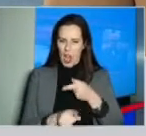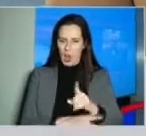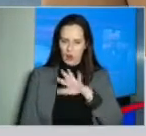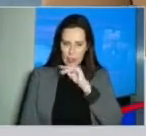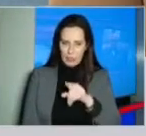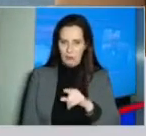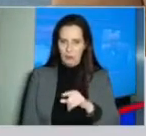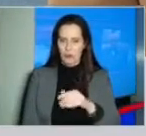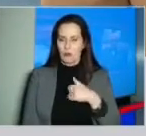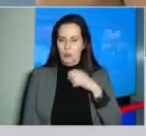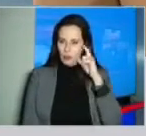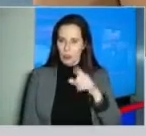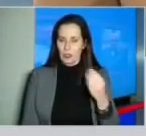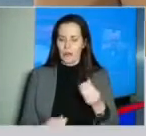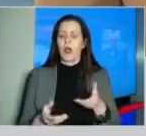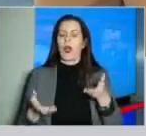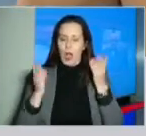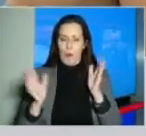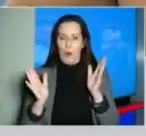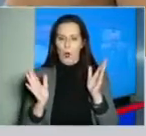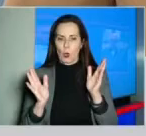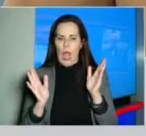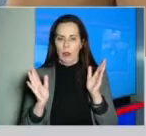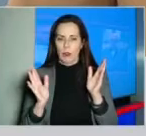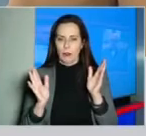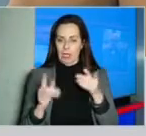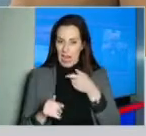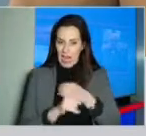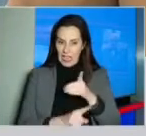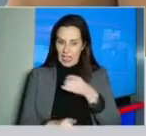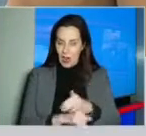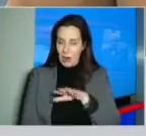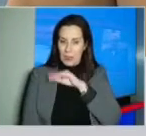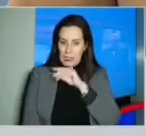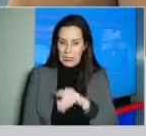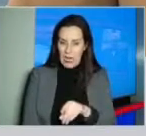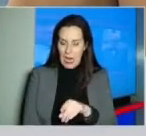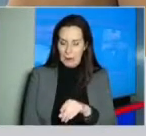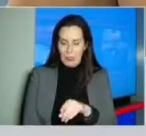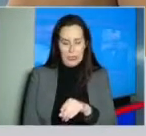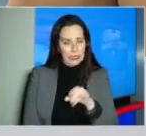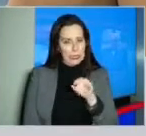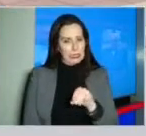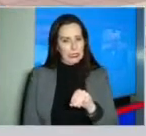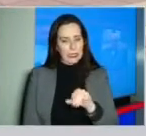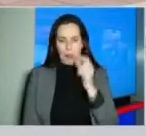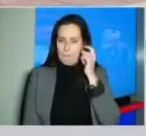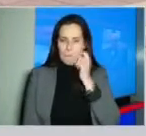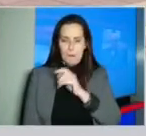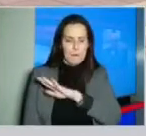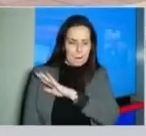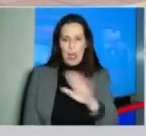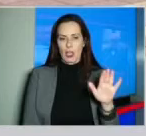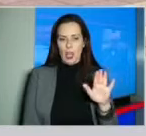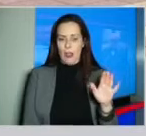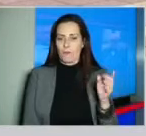עצמו. קודם כל, אני חושב, זה דבר חמור ביותר. להתעלל בחסרי ישע, זה פשע שאין כמו,